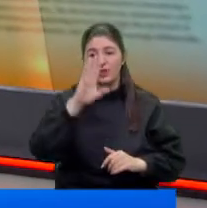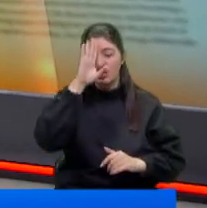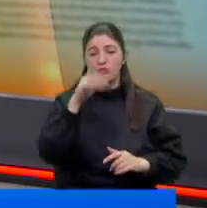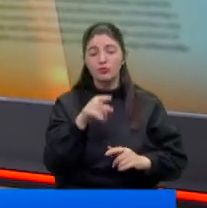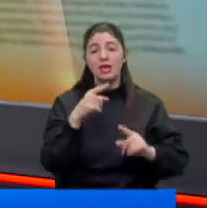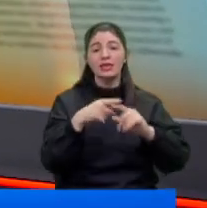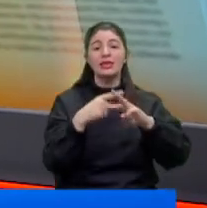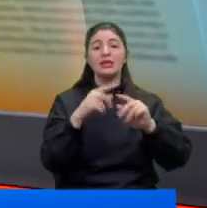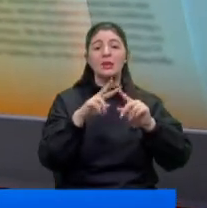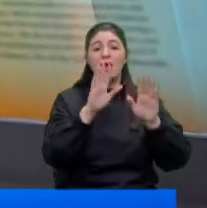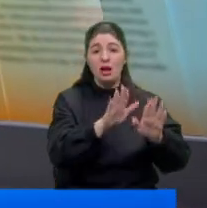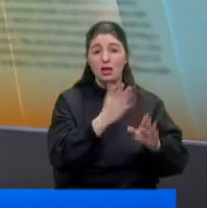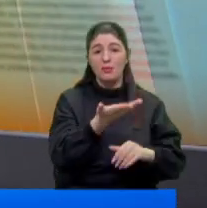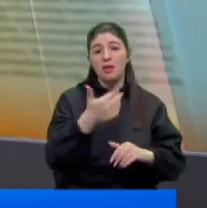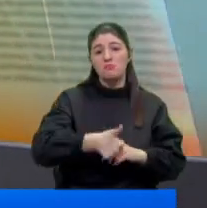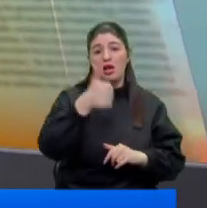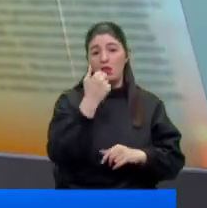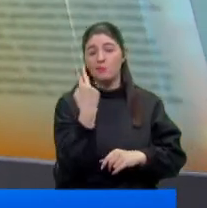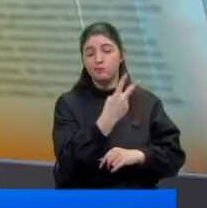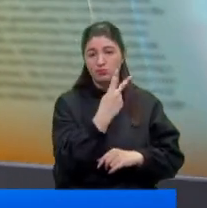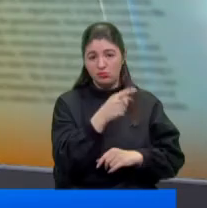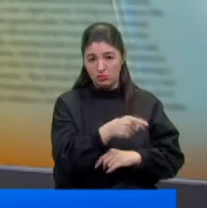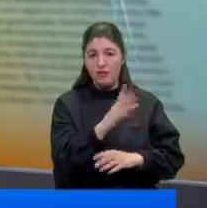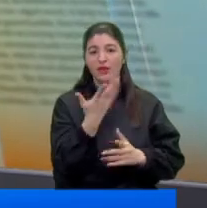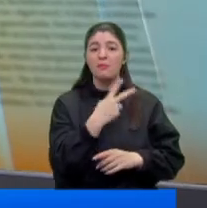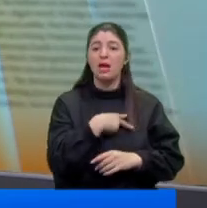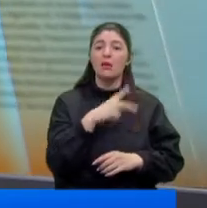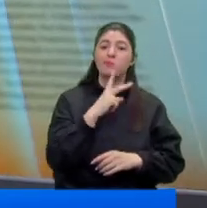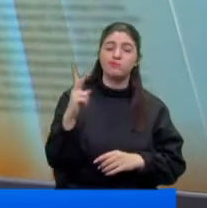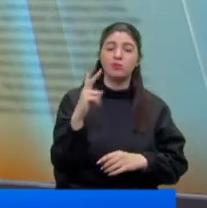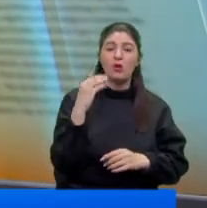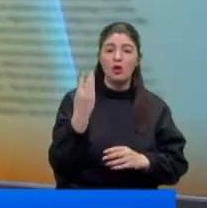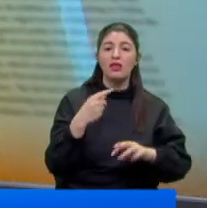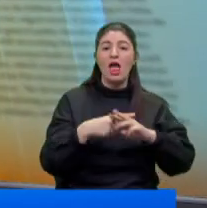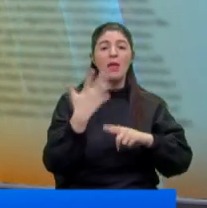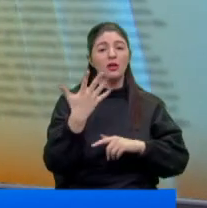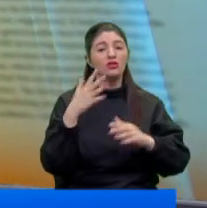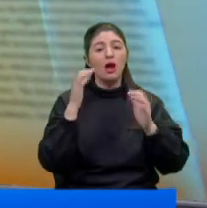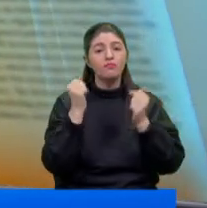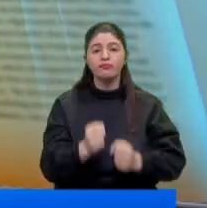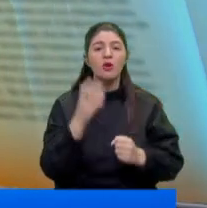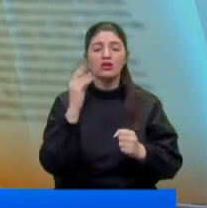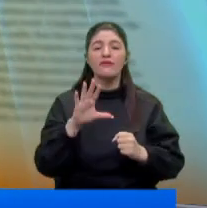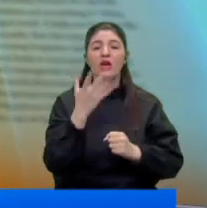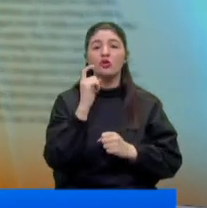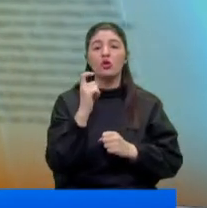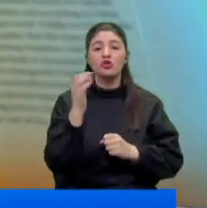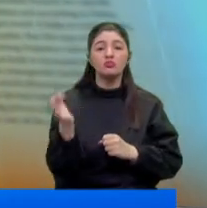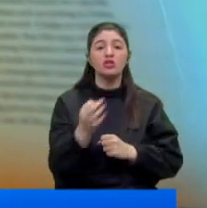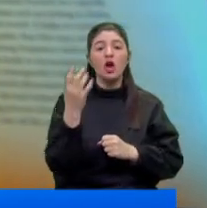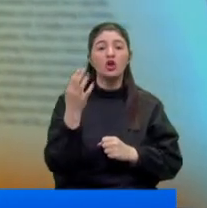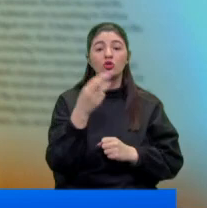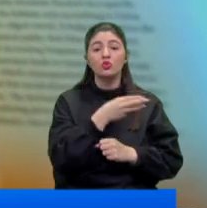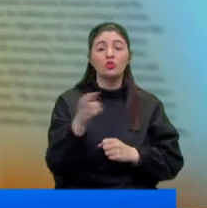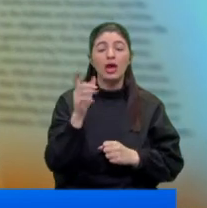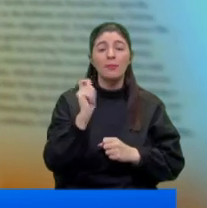İstanbul'da TEM'de mahsur kalanlar, mesela bakanlığın uhdesinde veya belediyenin uhdesindeki E5'te mahsur kalanlar veya 9 milyar euroya